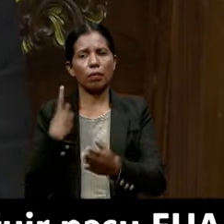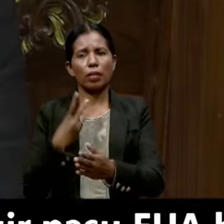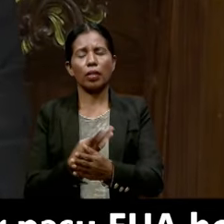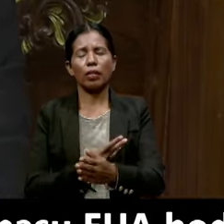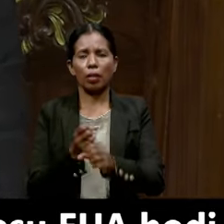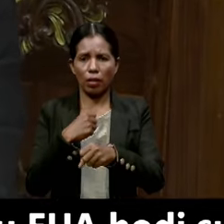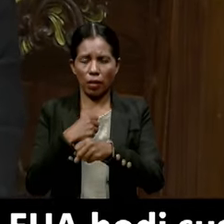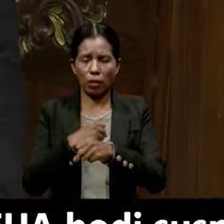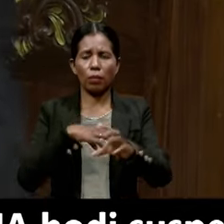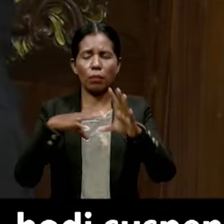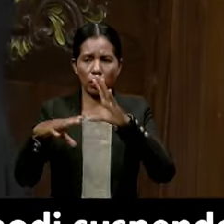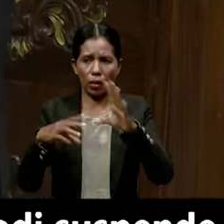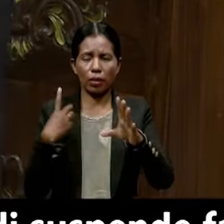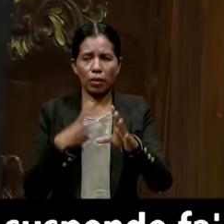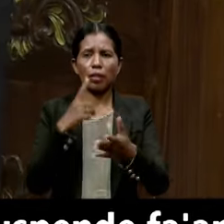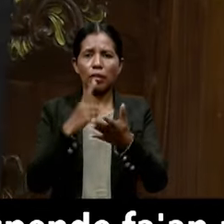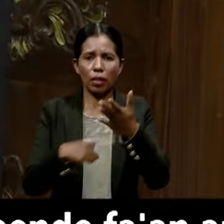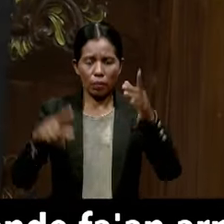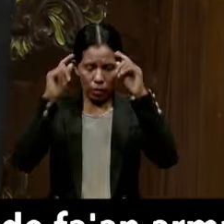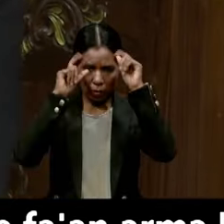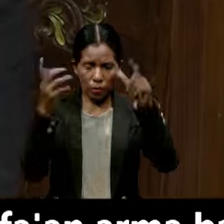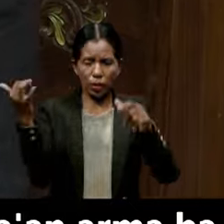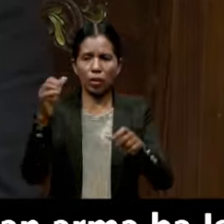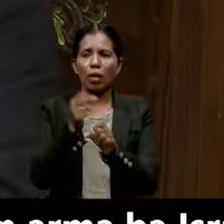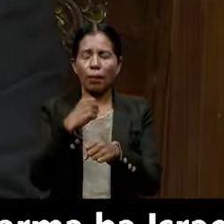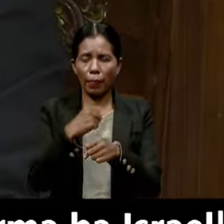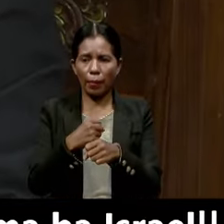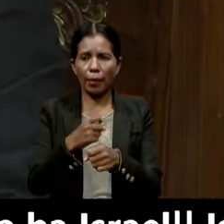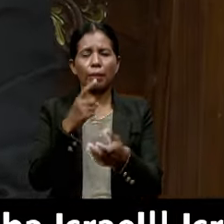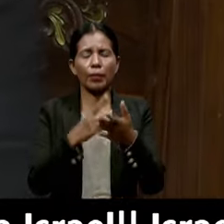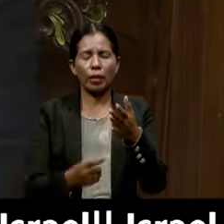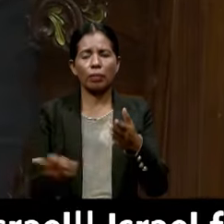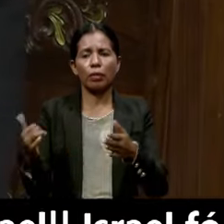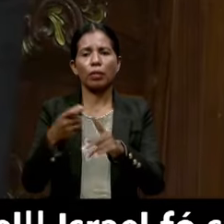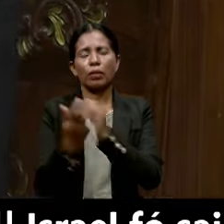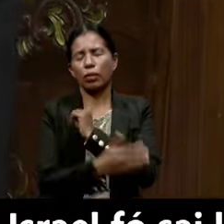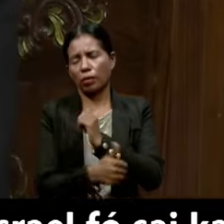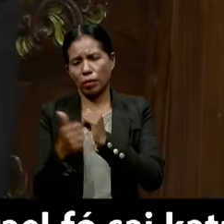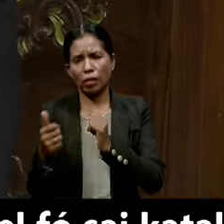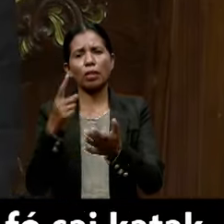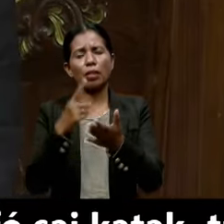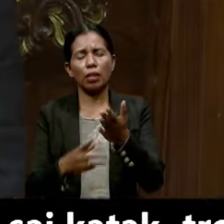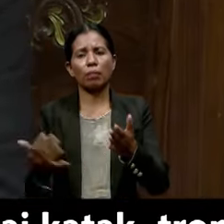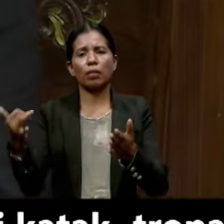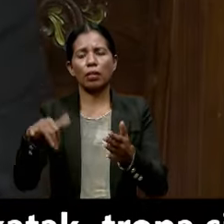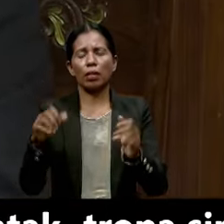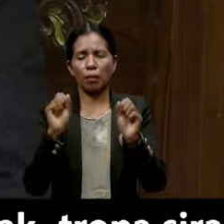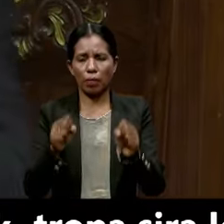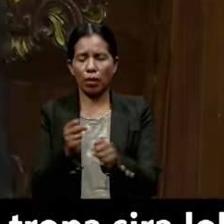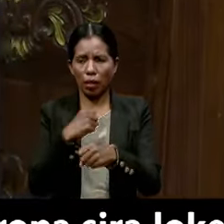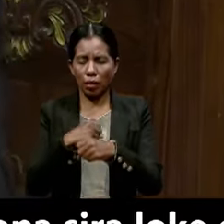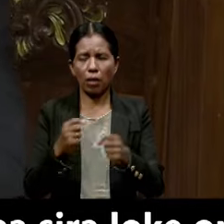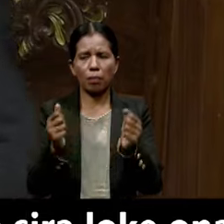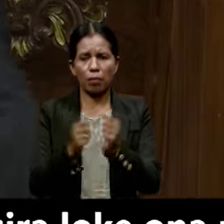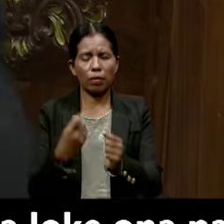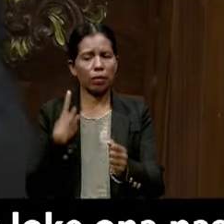kontaktus kita mesti tegli fide ser ma timor wan sir halo ser ma sirus tiur mai halo ser ma timor wan sir bel hal hamutu poti de bisnis depende